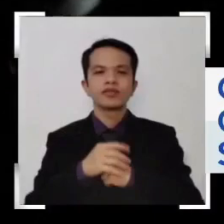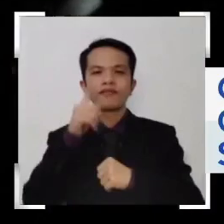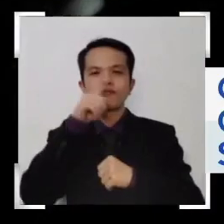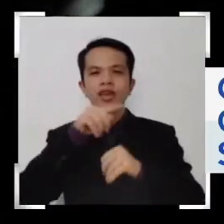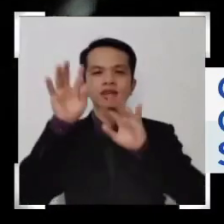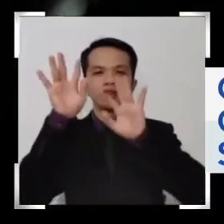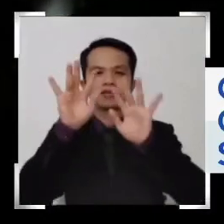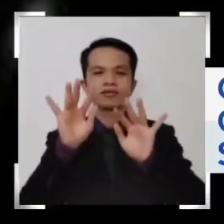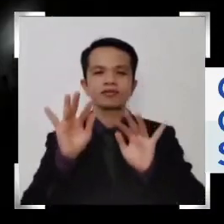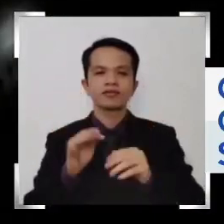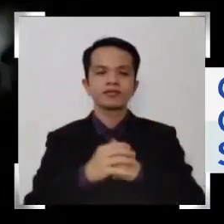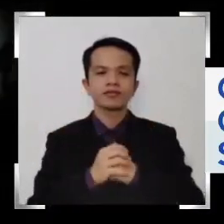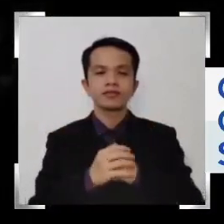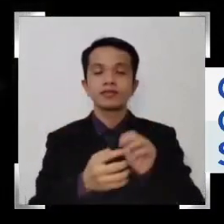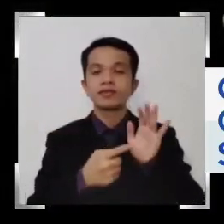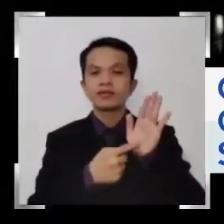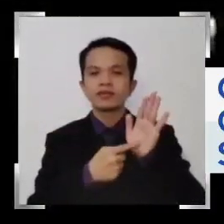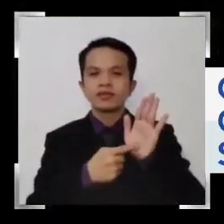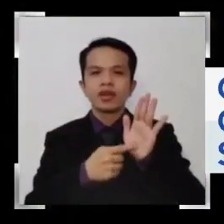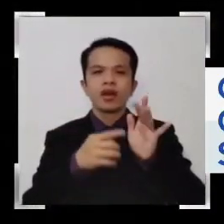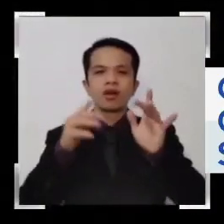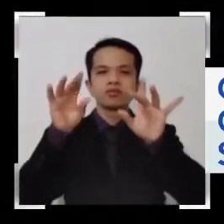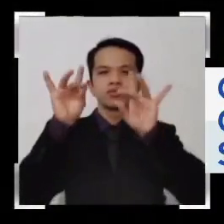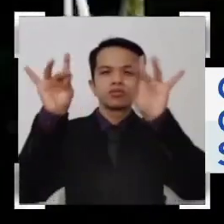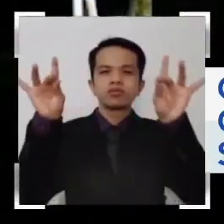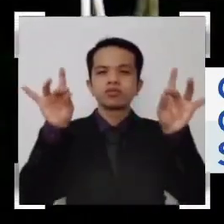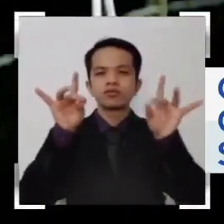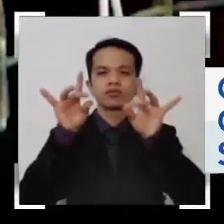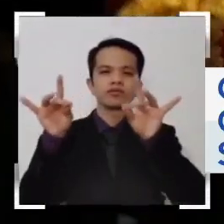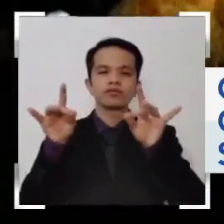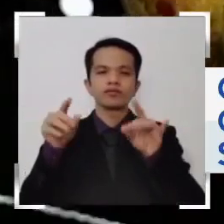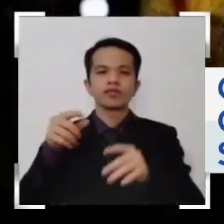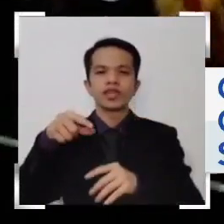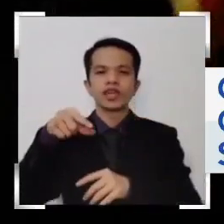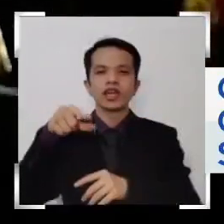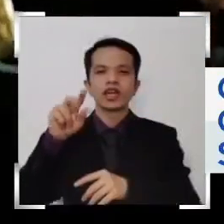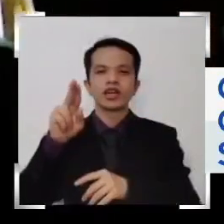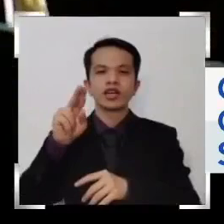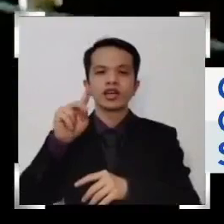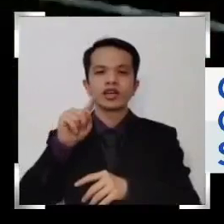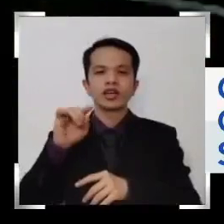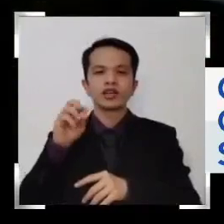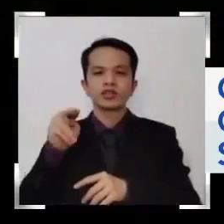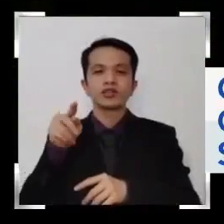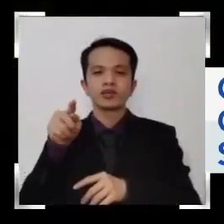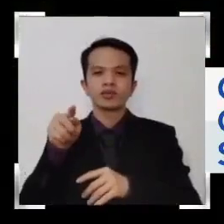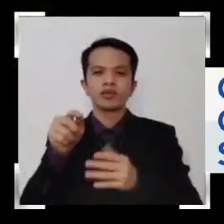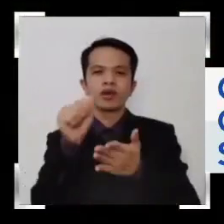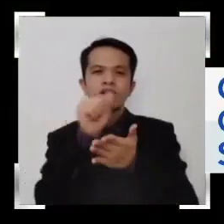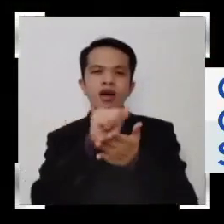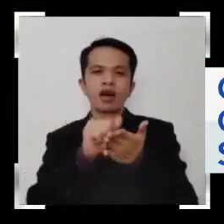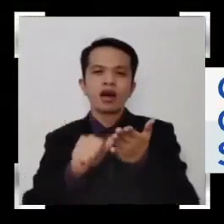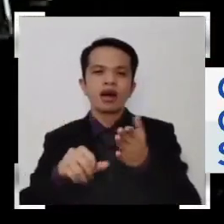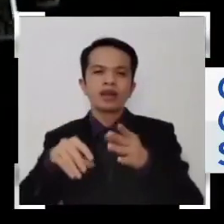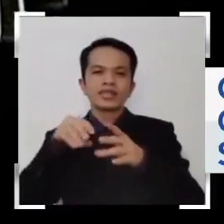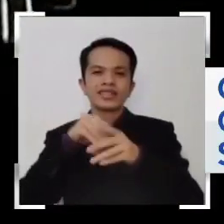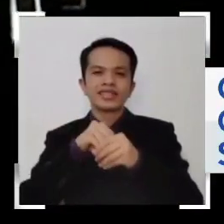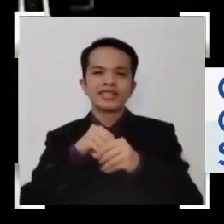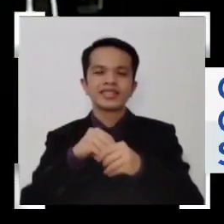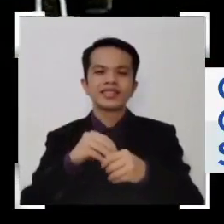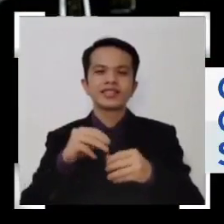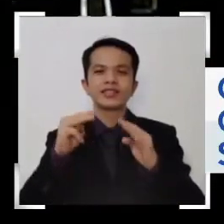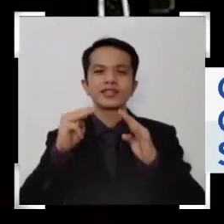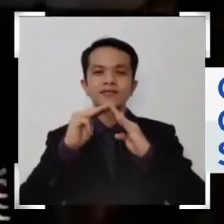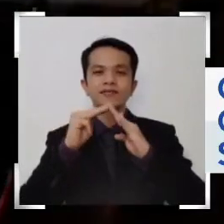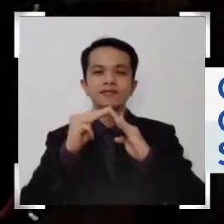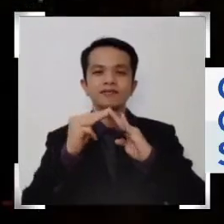Certified maningning naman ang Pasko sa General Nacar, Quezon. Ang mga Christmas arch sa tapat ng munisipyo, ginamitan ng libo-libong